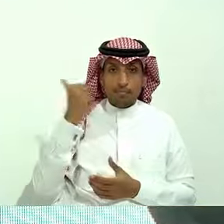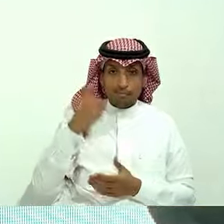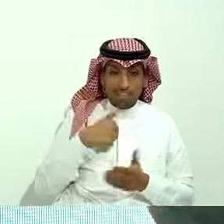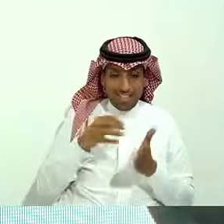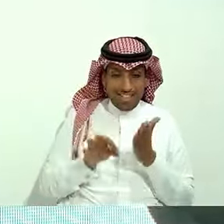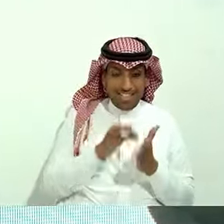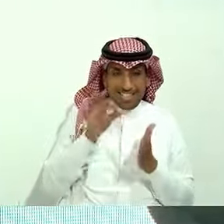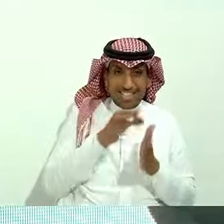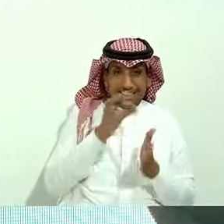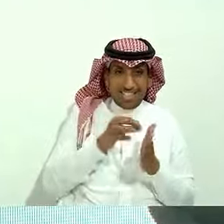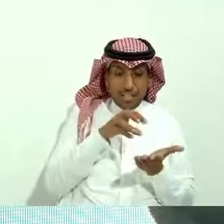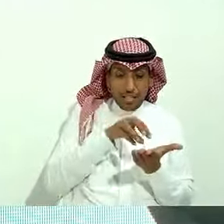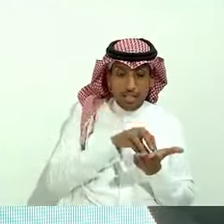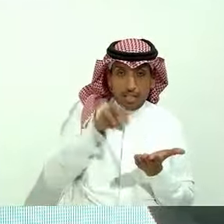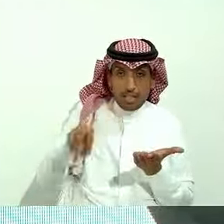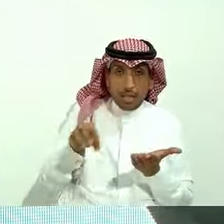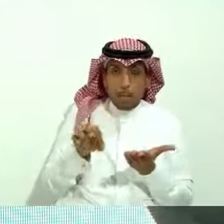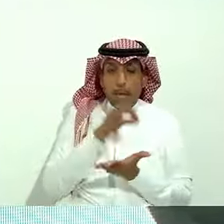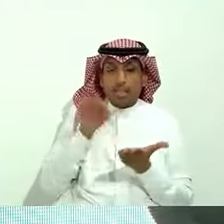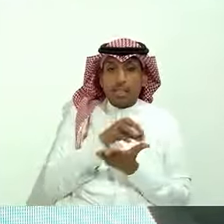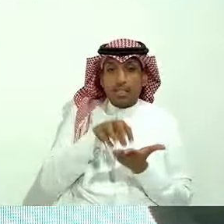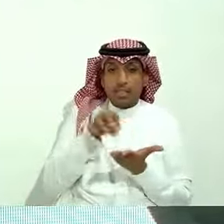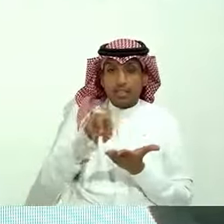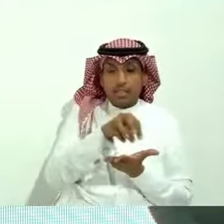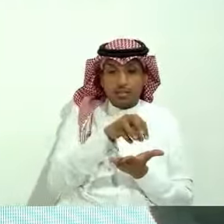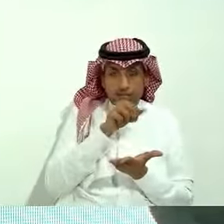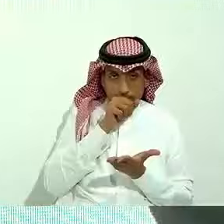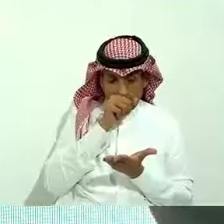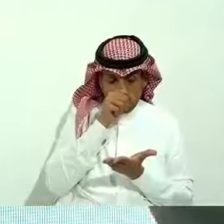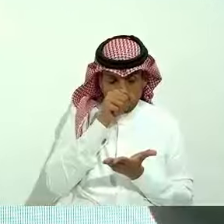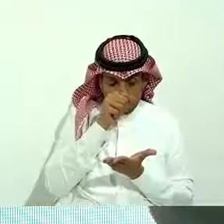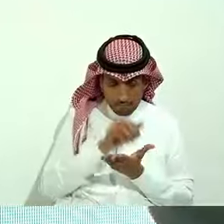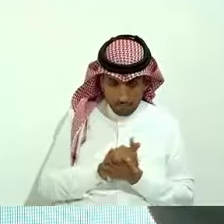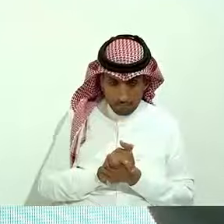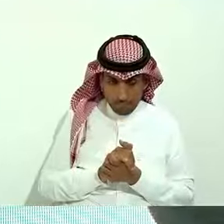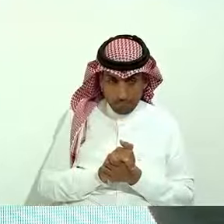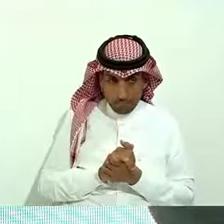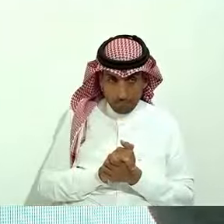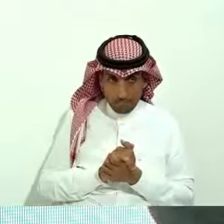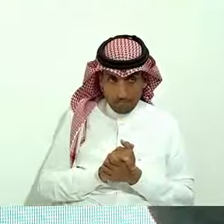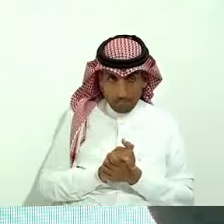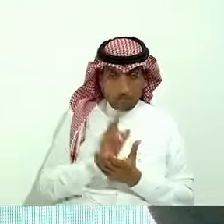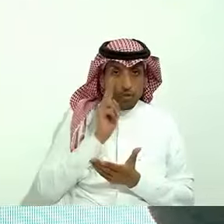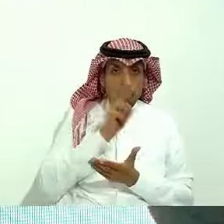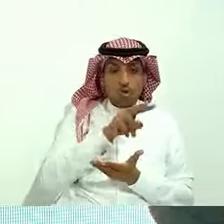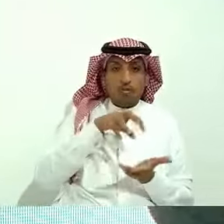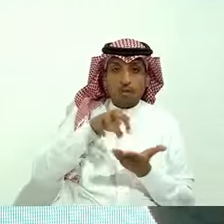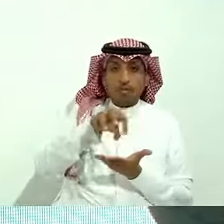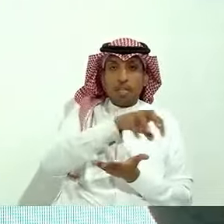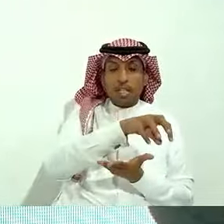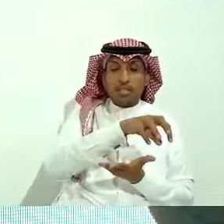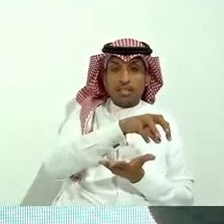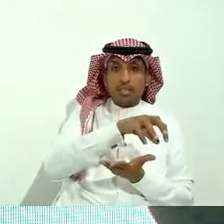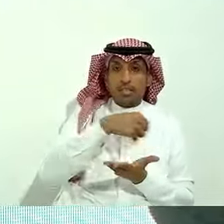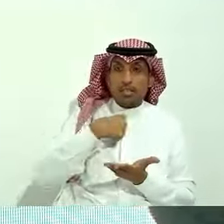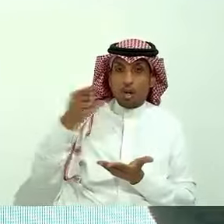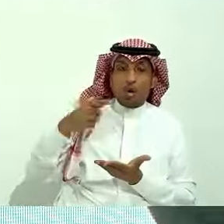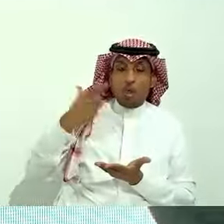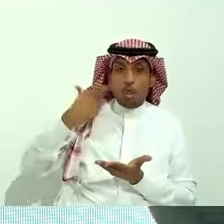أي يشيلون مناطق التطريز، يعني هنا هذه مناطق التطريز أنا شلتها من ثوب